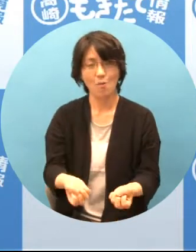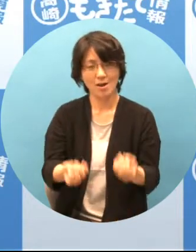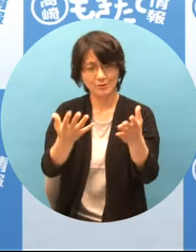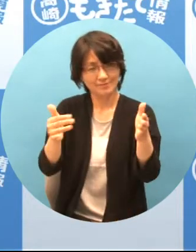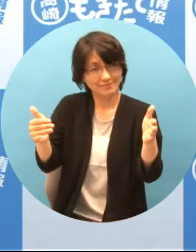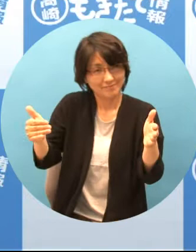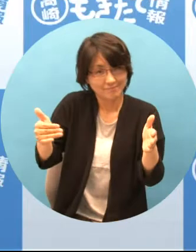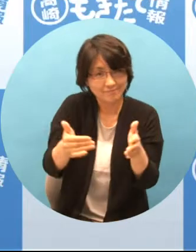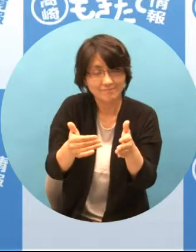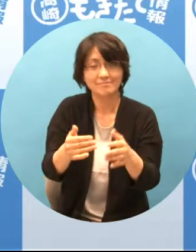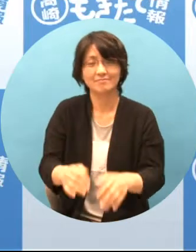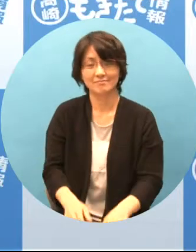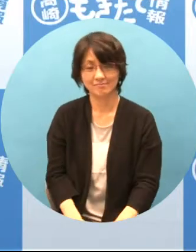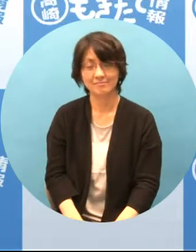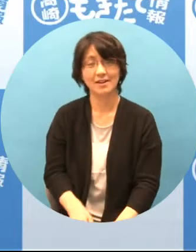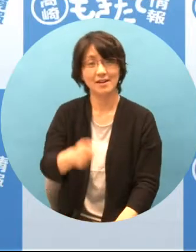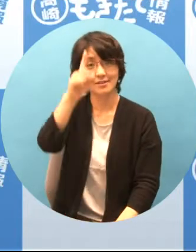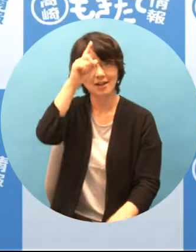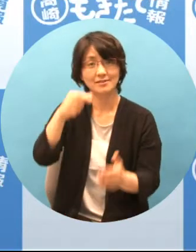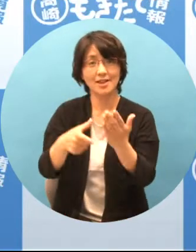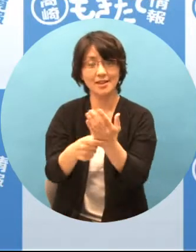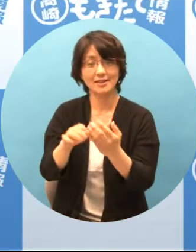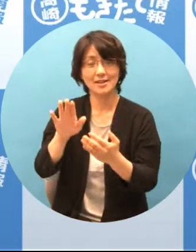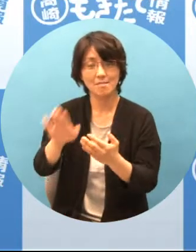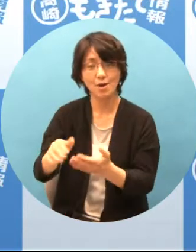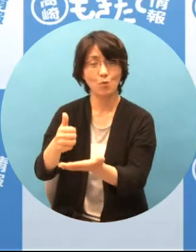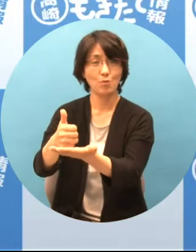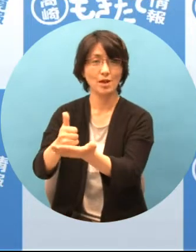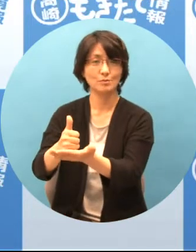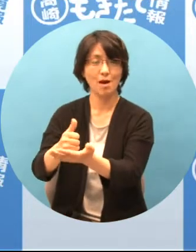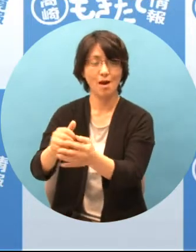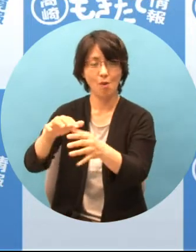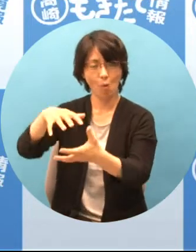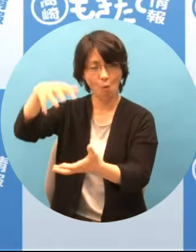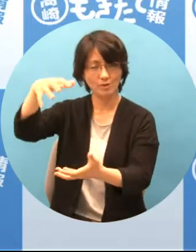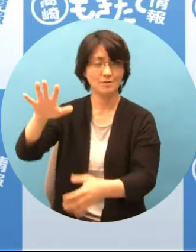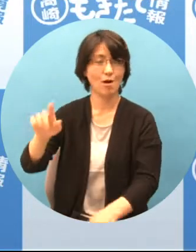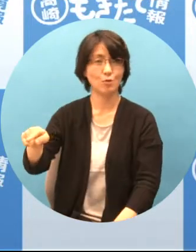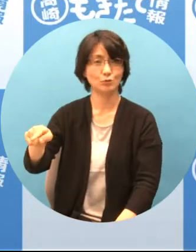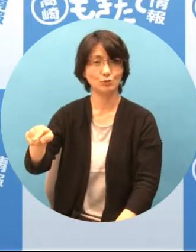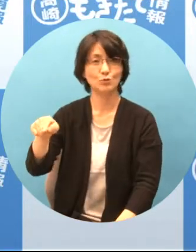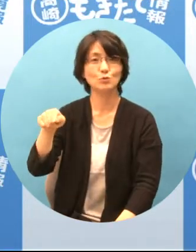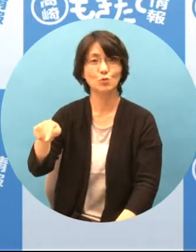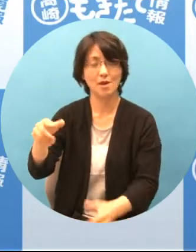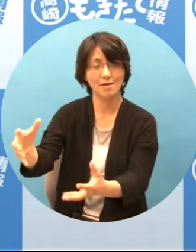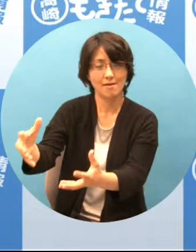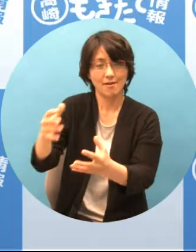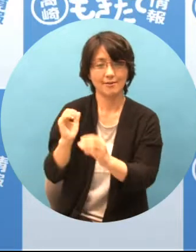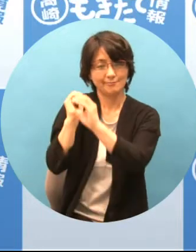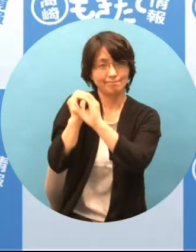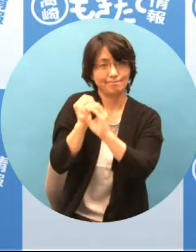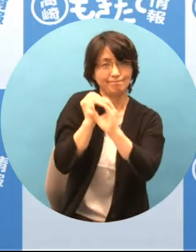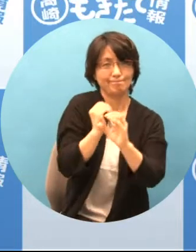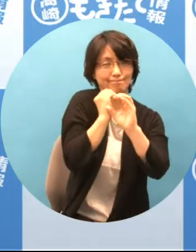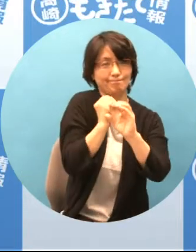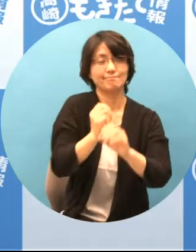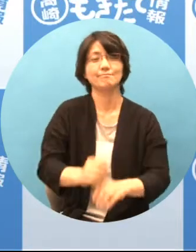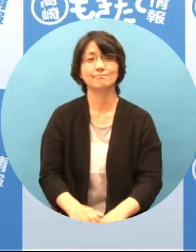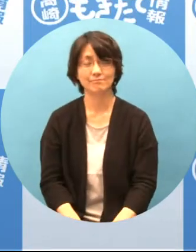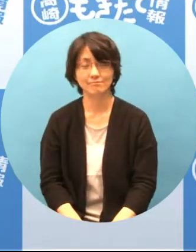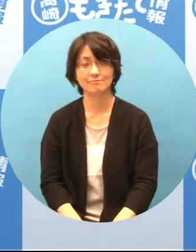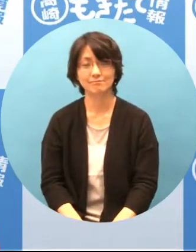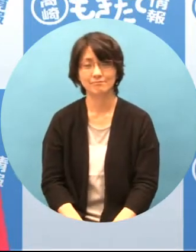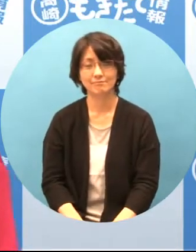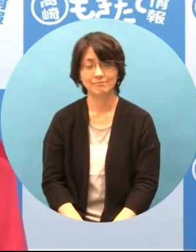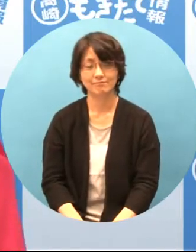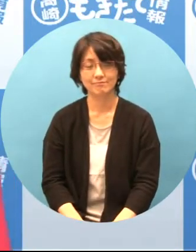ては、現在高崎駅前に設置されてます、巨大だるまを神輿として担ぎ上げます。これはですね、高